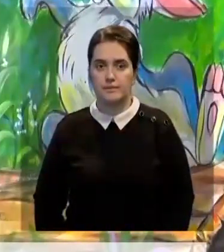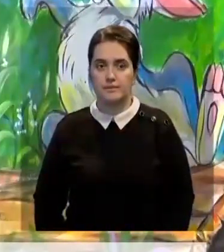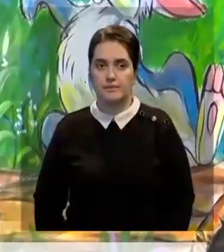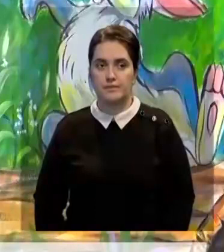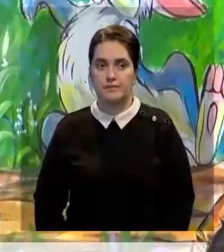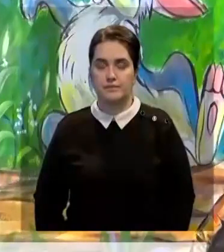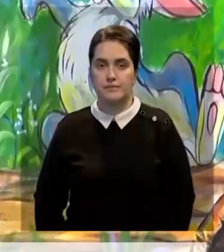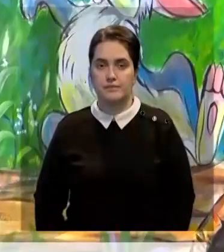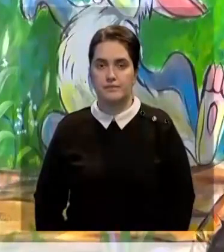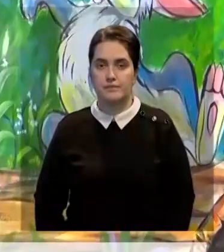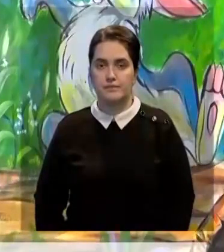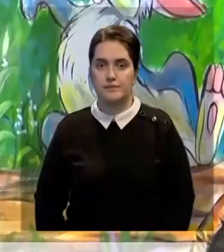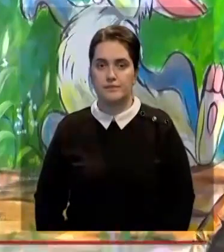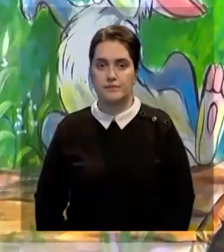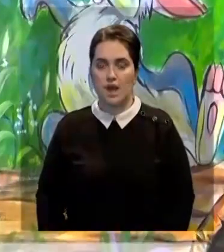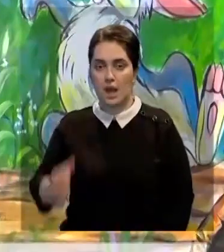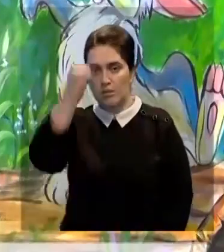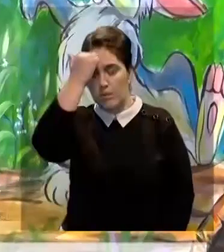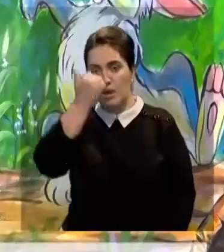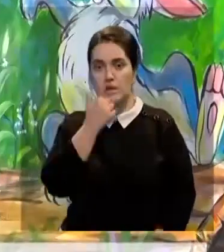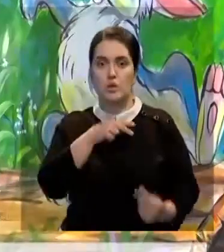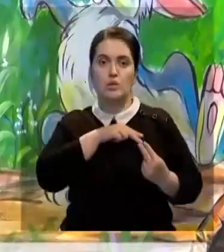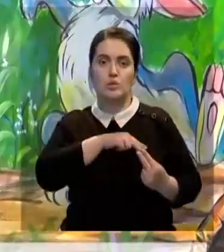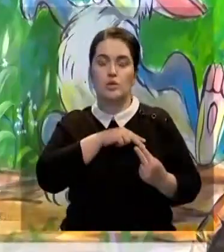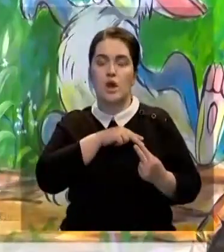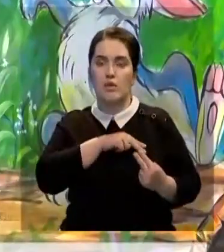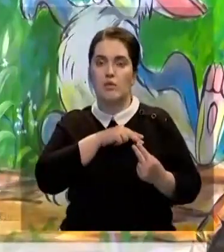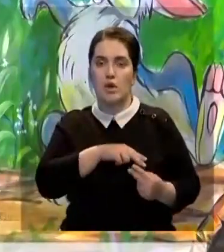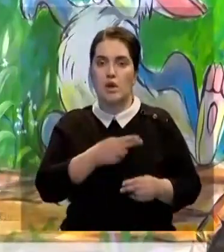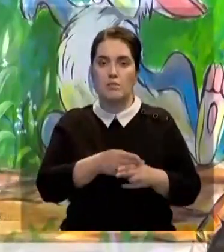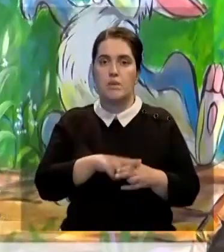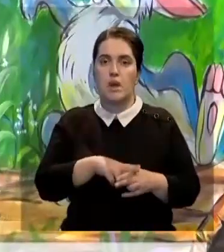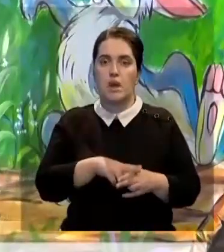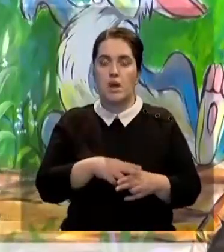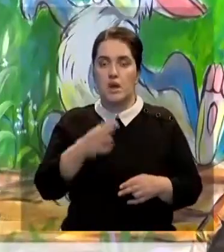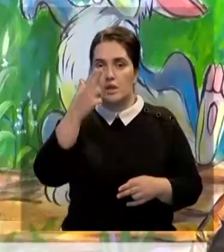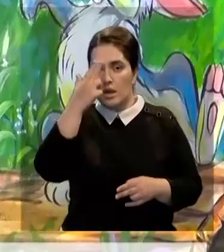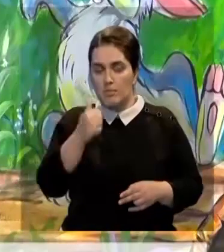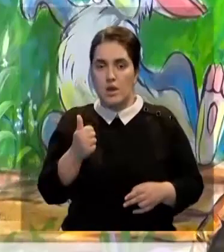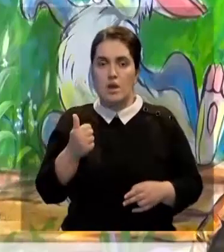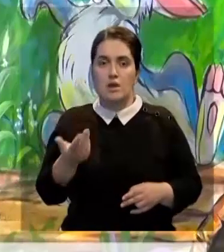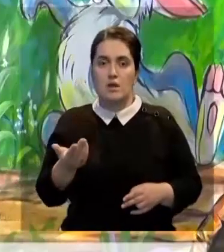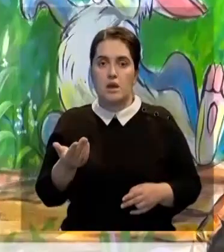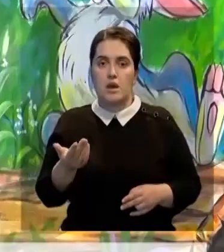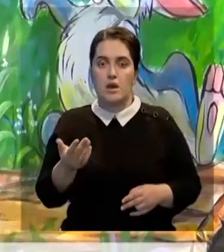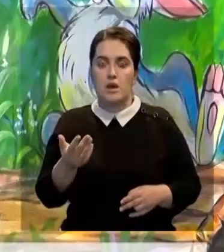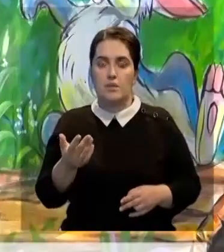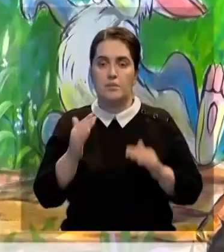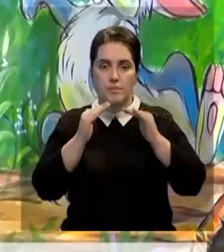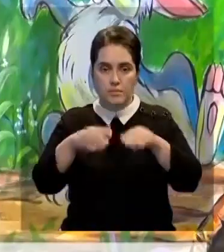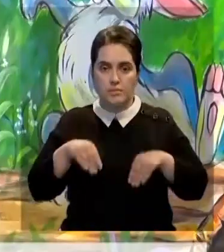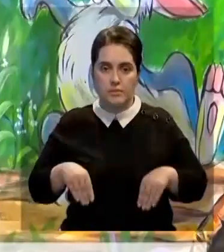жаңағы жетіп отырмыз. Благодаря трудовой адаптации мы уже смогли достичь определенных результатов. Построили теплицу, в которой дети